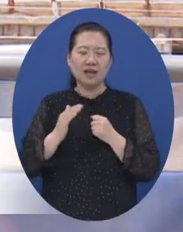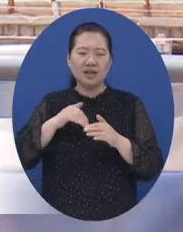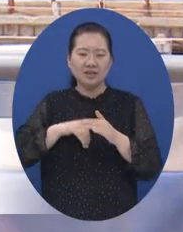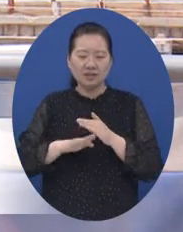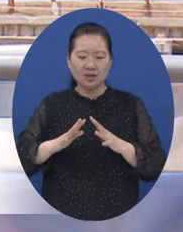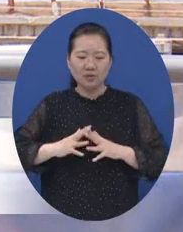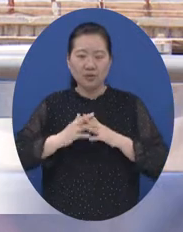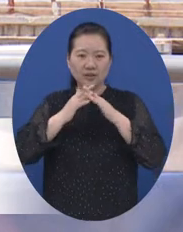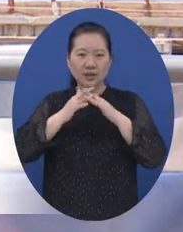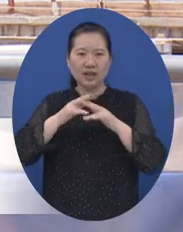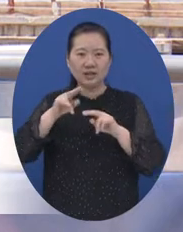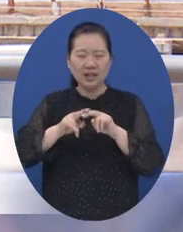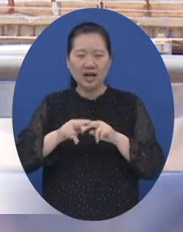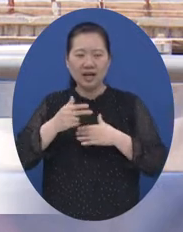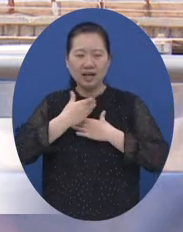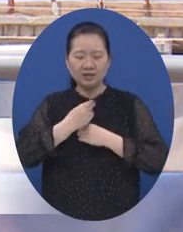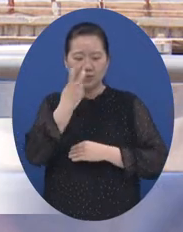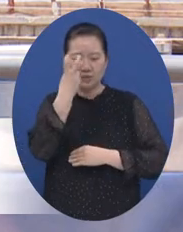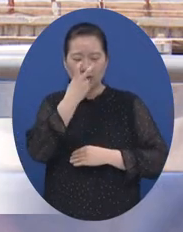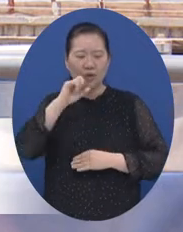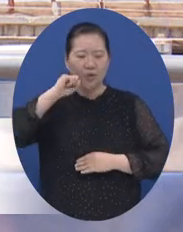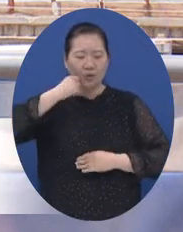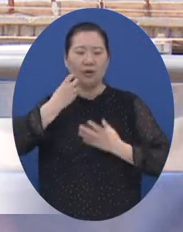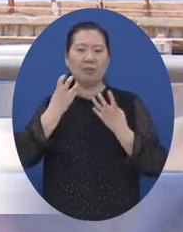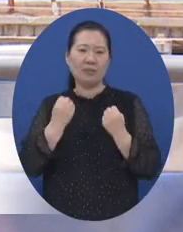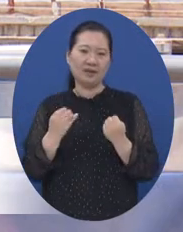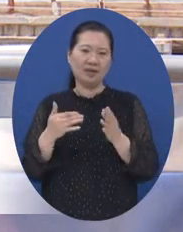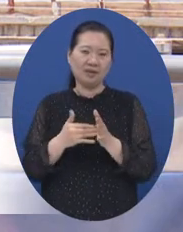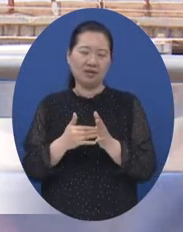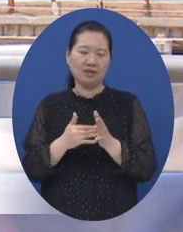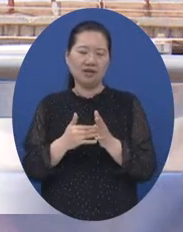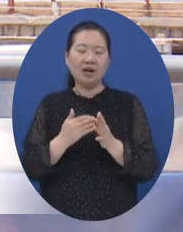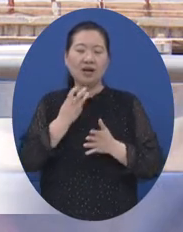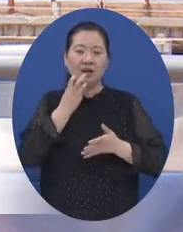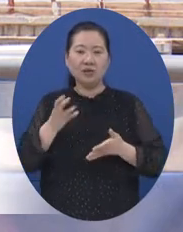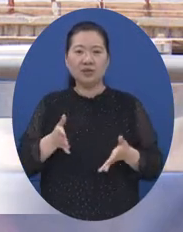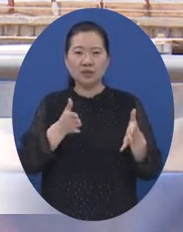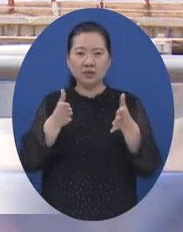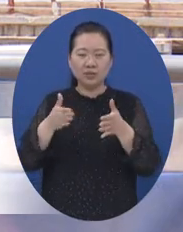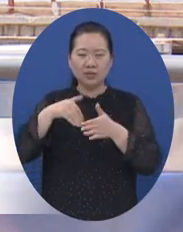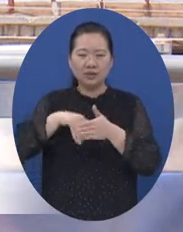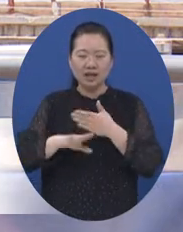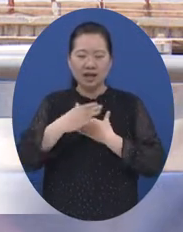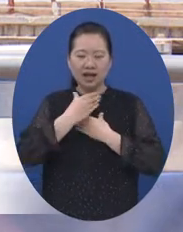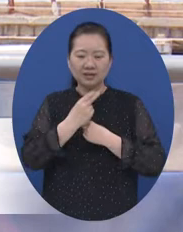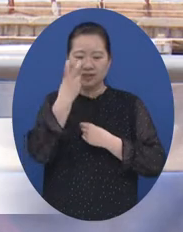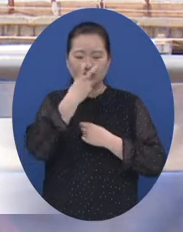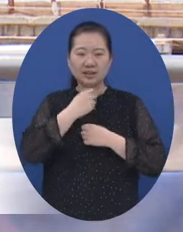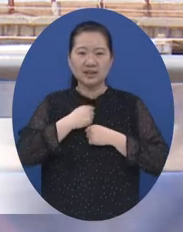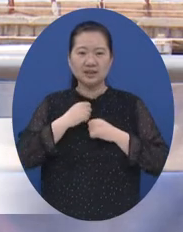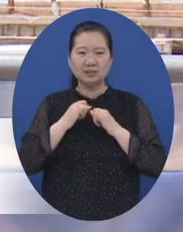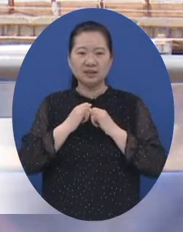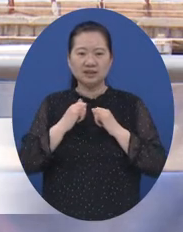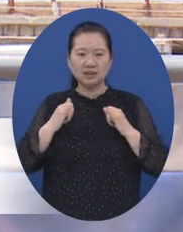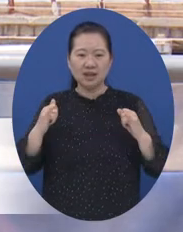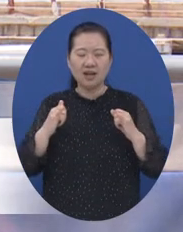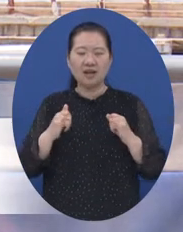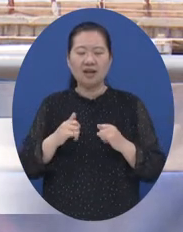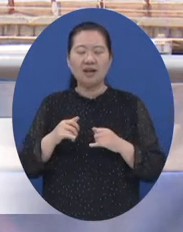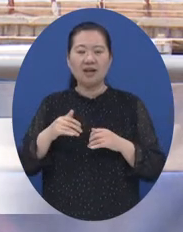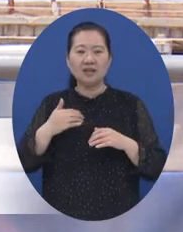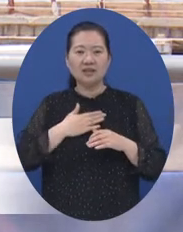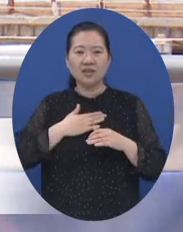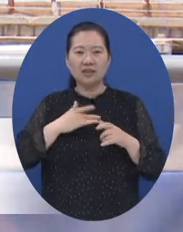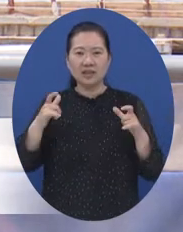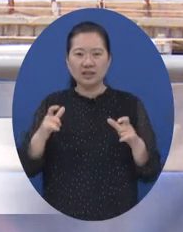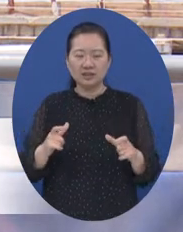지하 공사장에 대한 그 안전 점검에 많은 어려움을 겪었습니다. 경기도 그 지하안전지킴이가 저희 시의